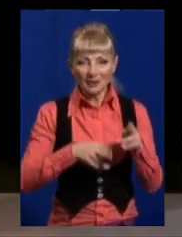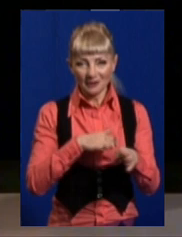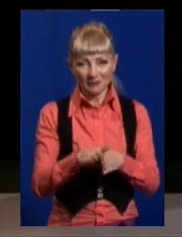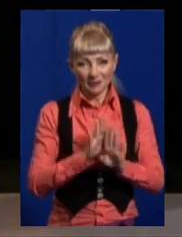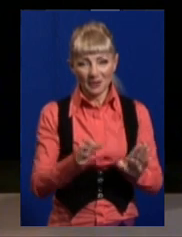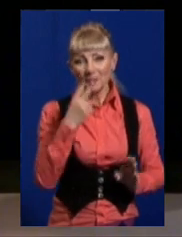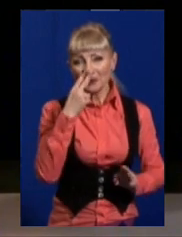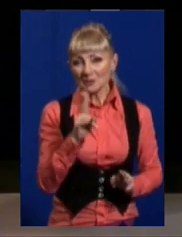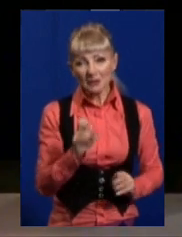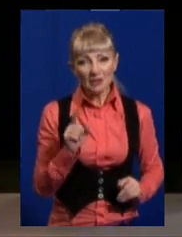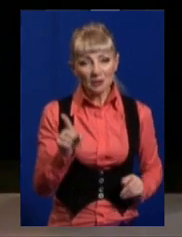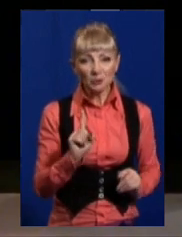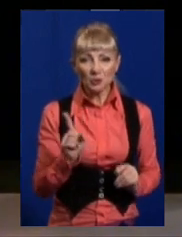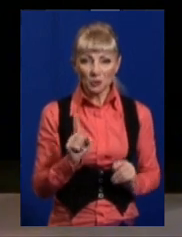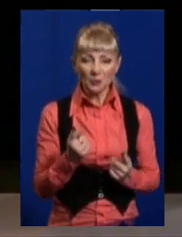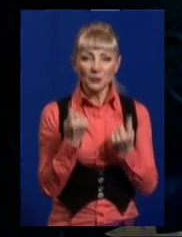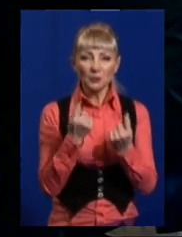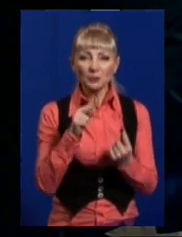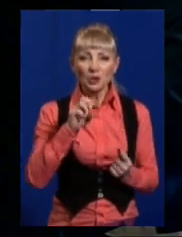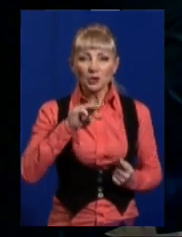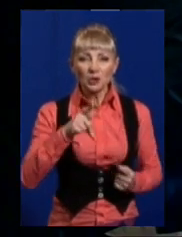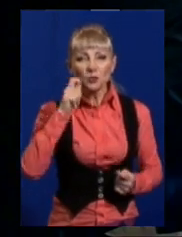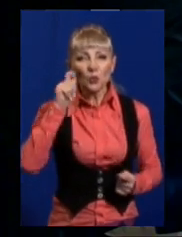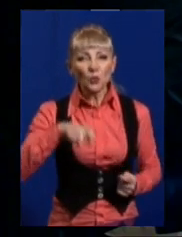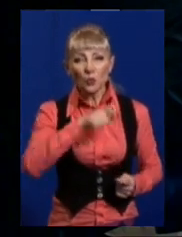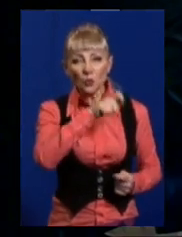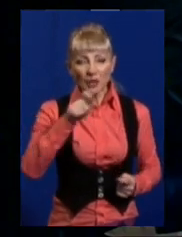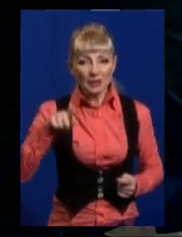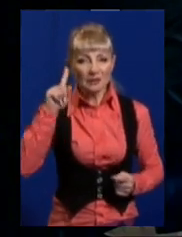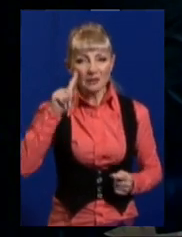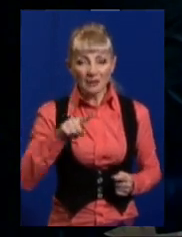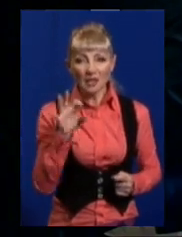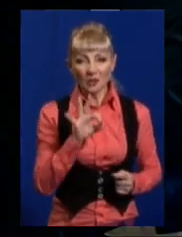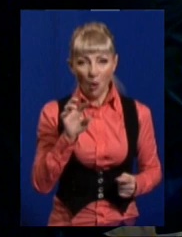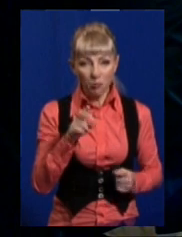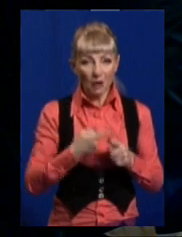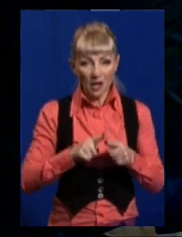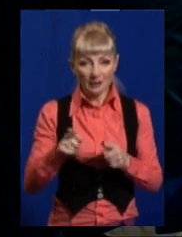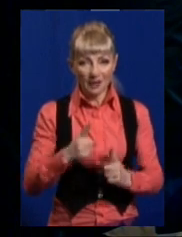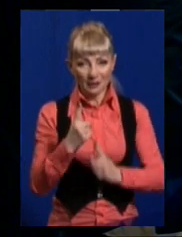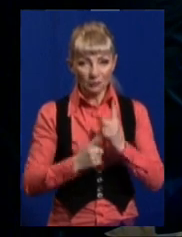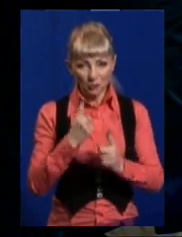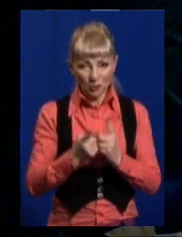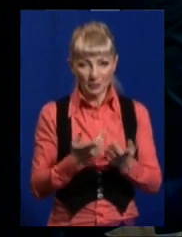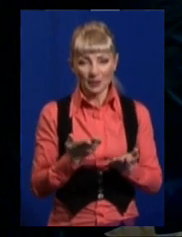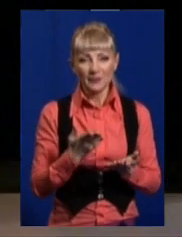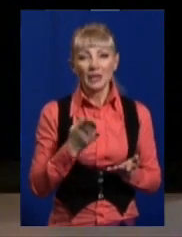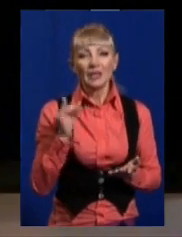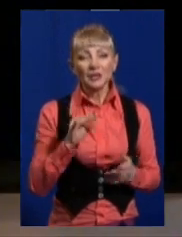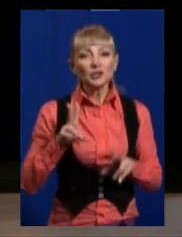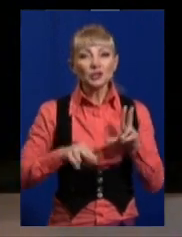що значна частина українців знає лише про цю реформу, ну, трошечки ще про соціальні, і вважає